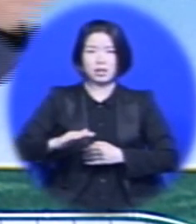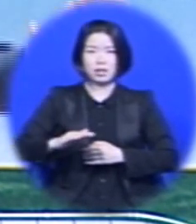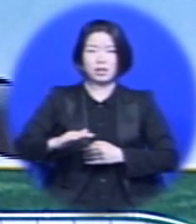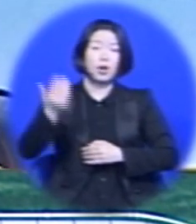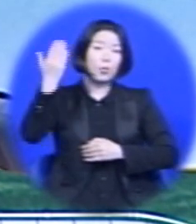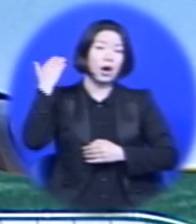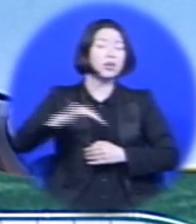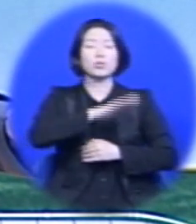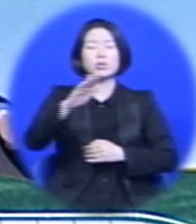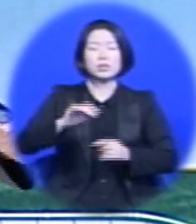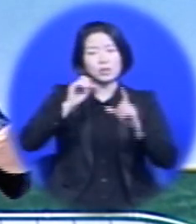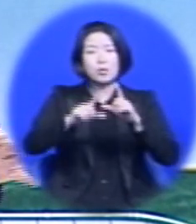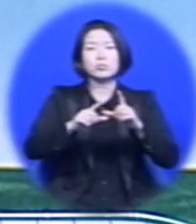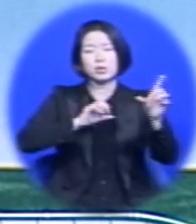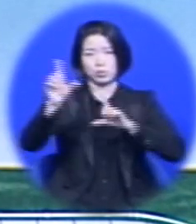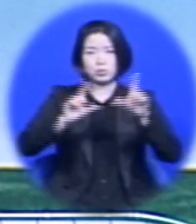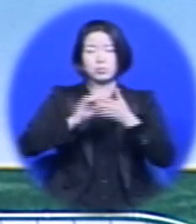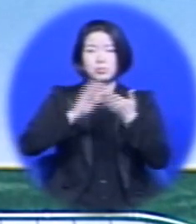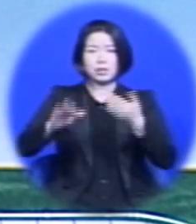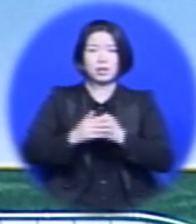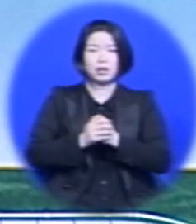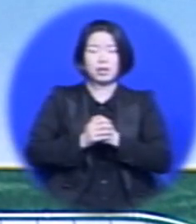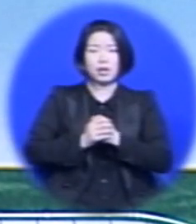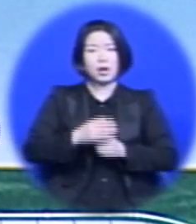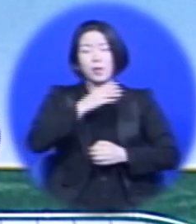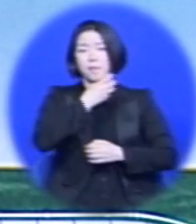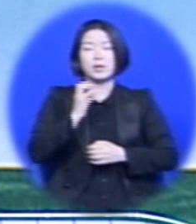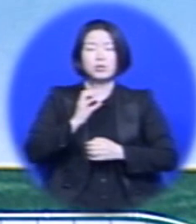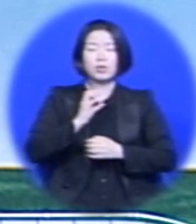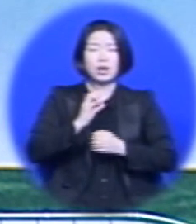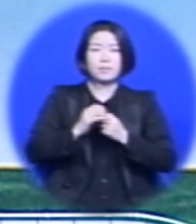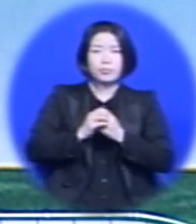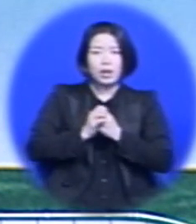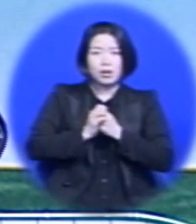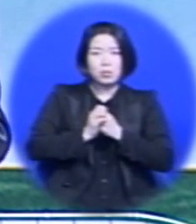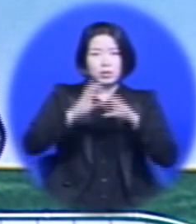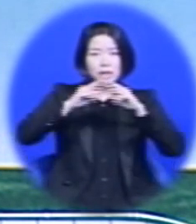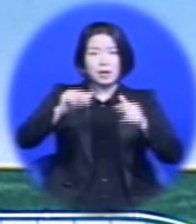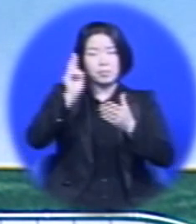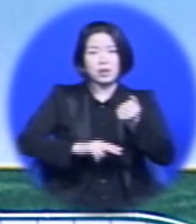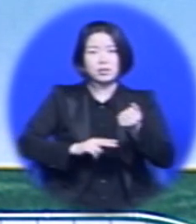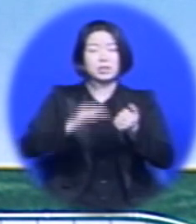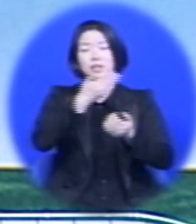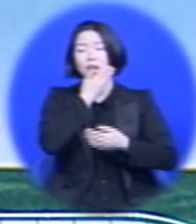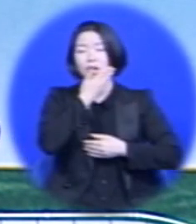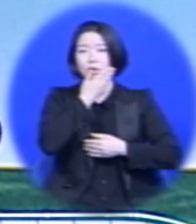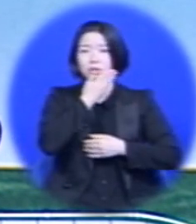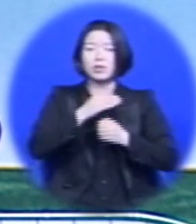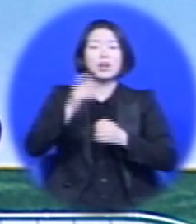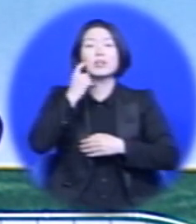거의 대부분입니다 베드로가 땅 판 것이 아까와서 거짓말로 헌금한 아나니아와 사라를